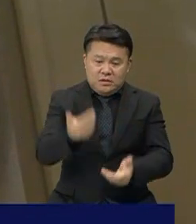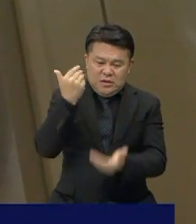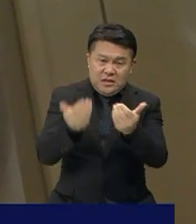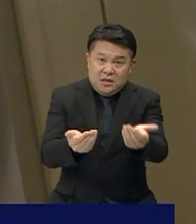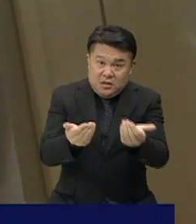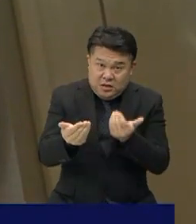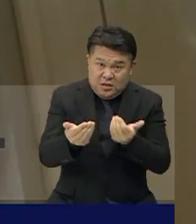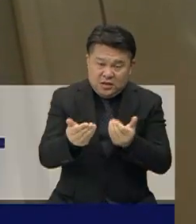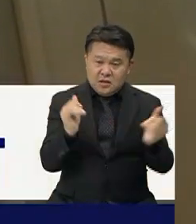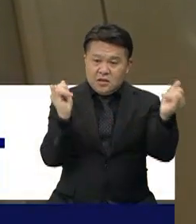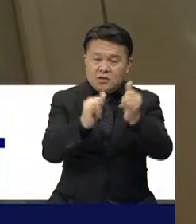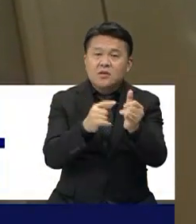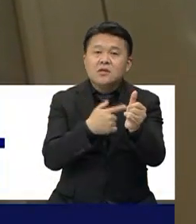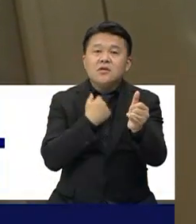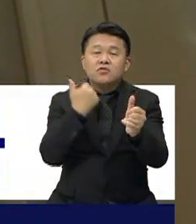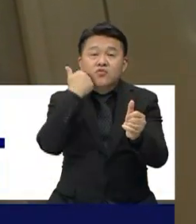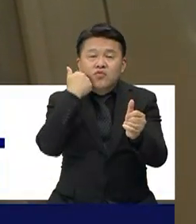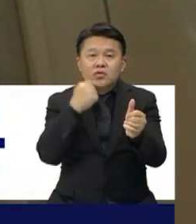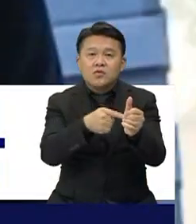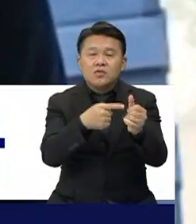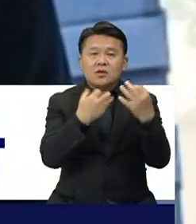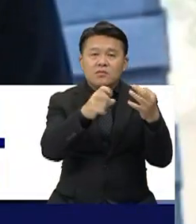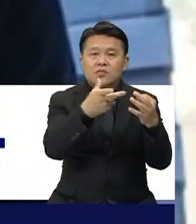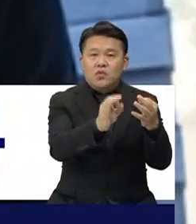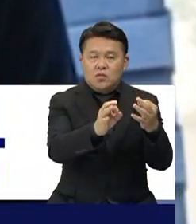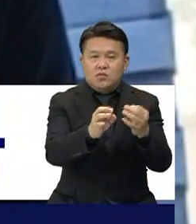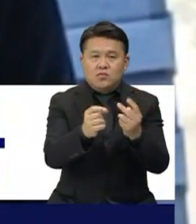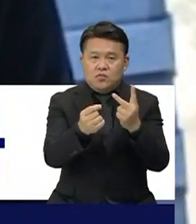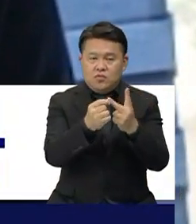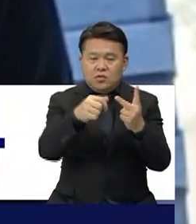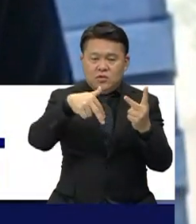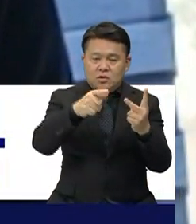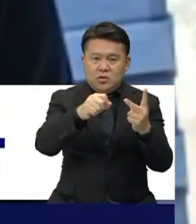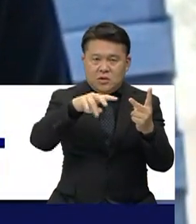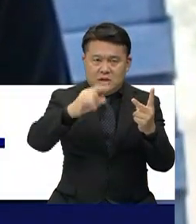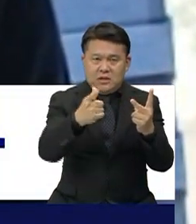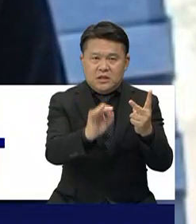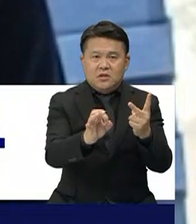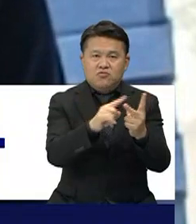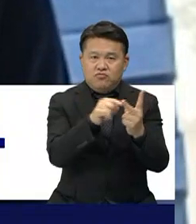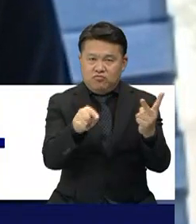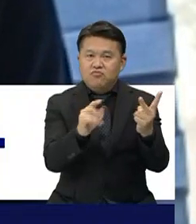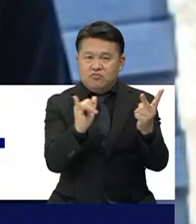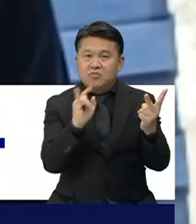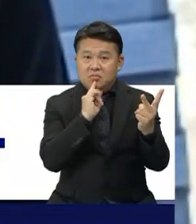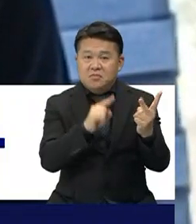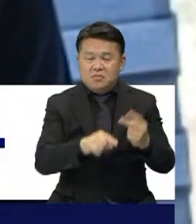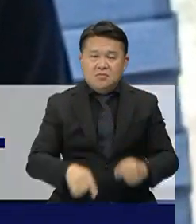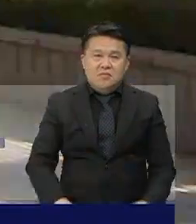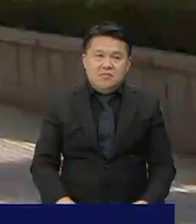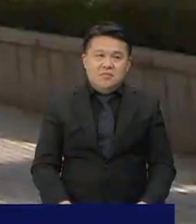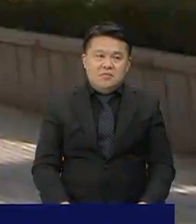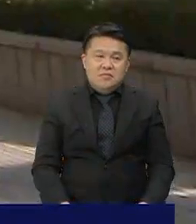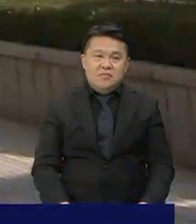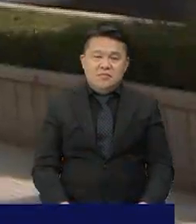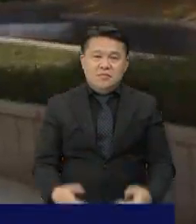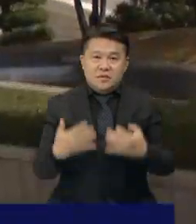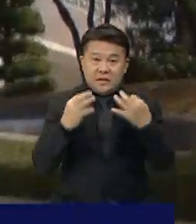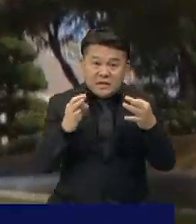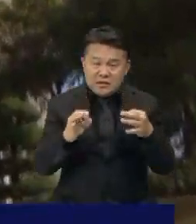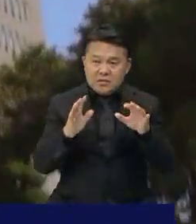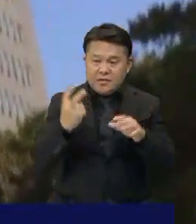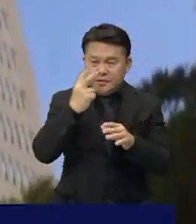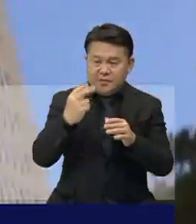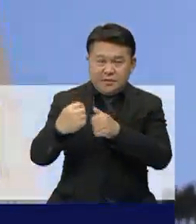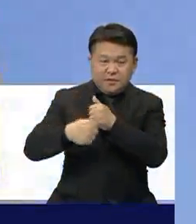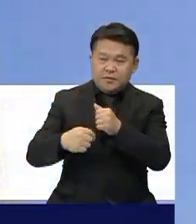당하기 직전 통화한 상대도 김용 부원장, 정진상 실장 두 명인 것으로 밝혀지기도 했습니다. 김 부원장은